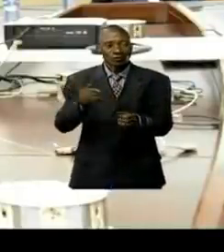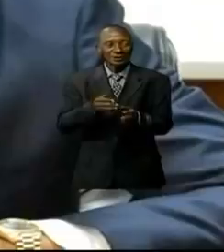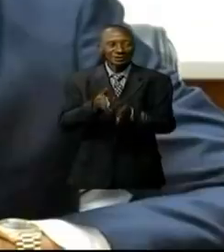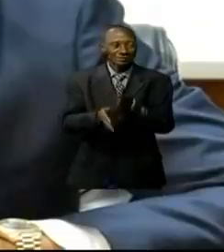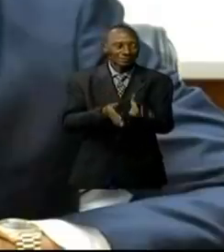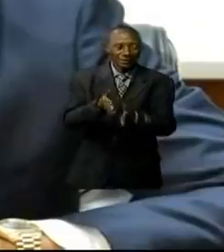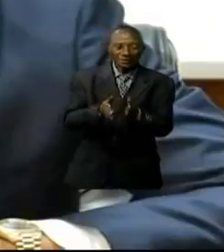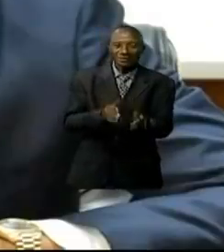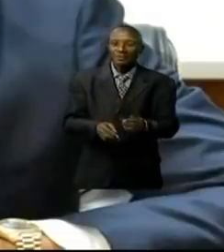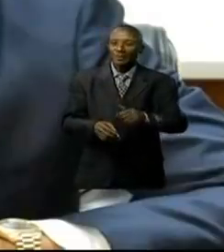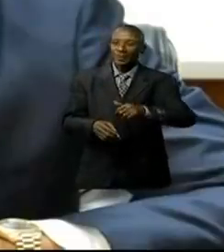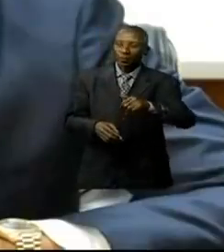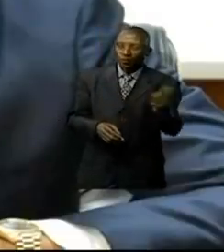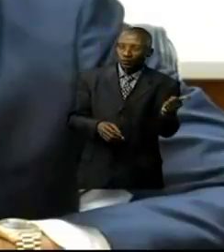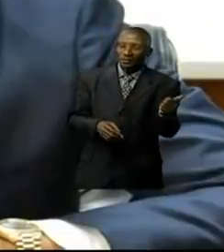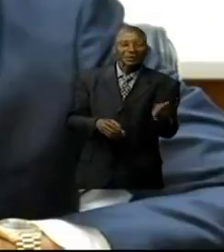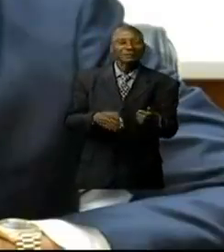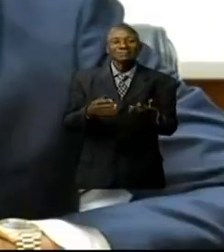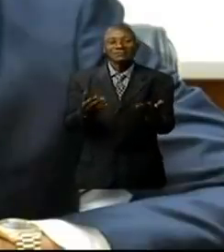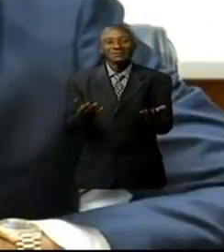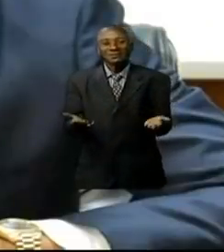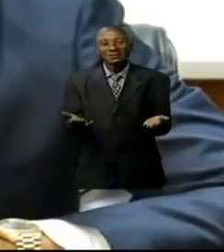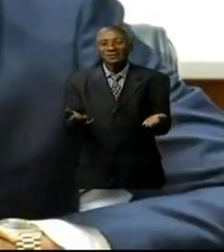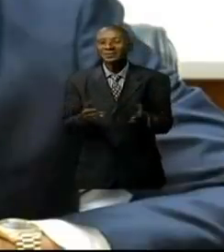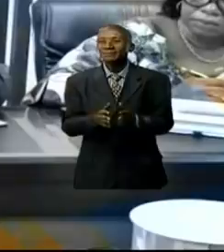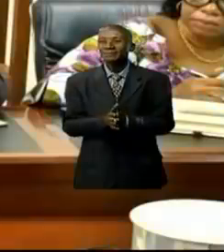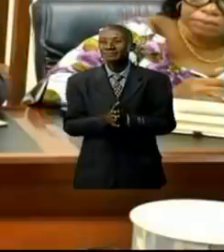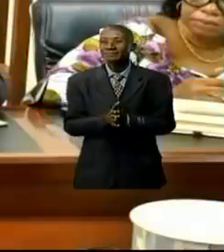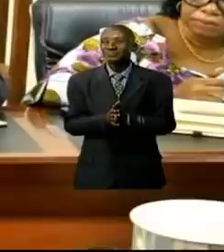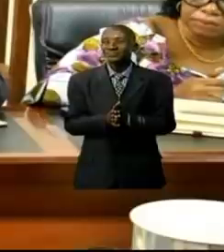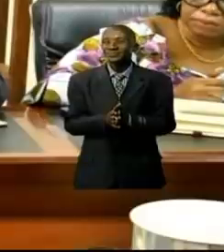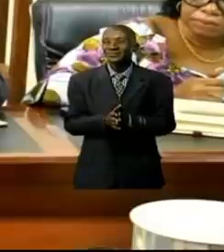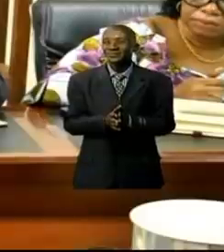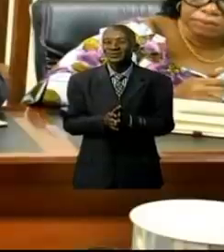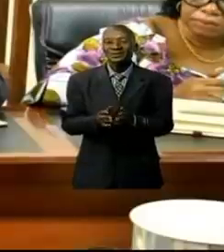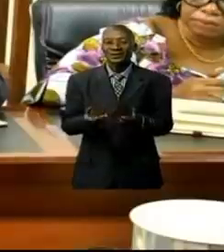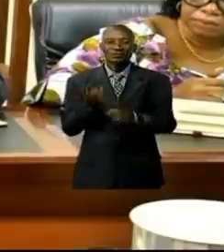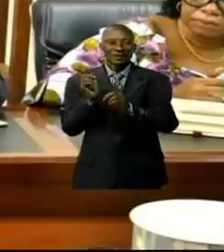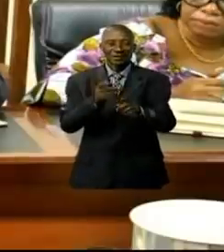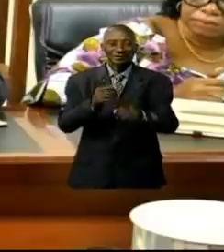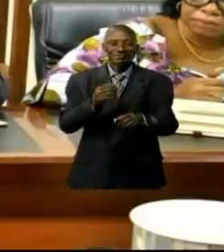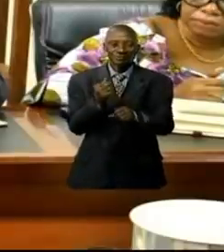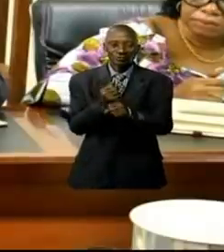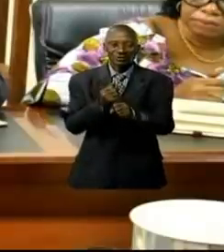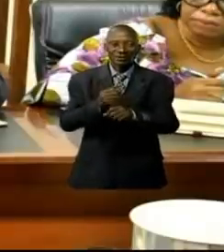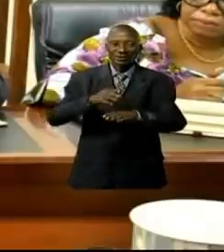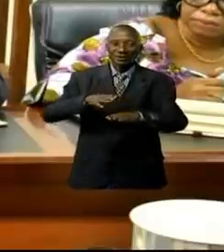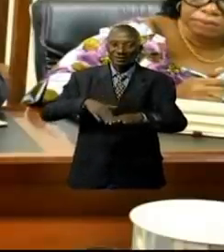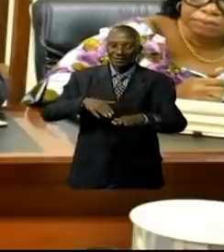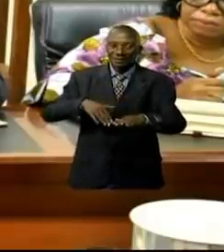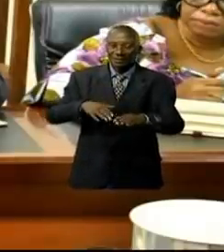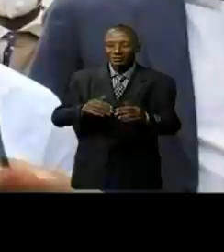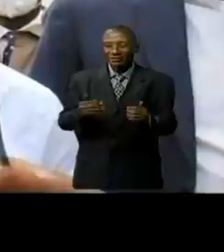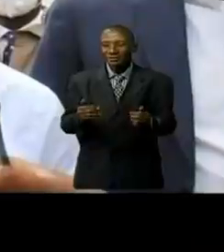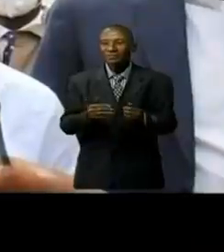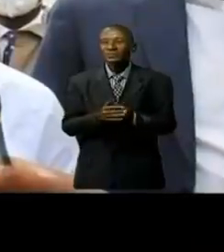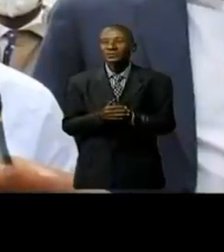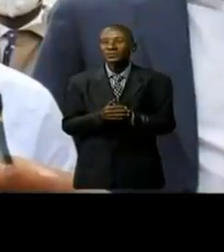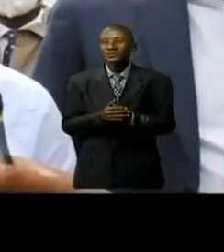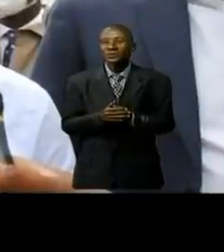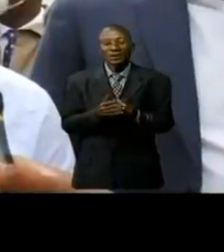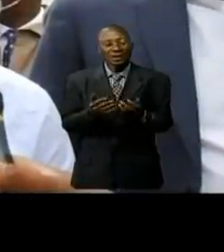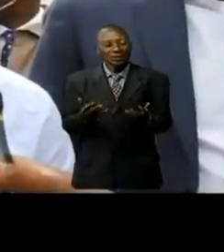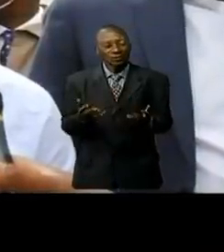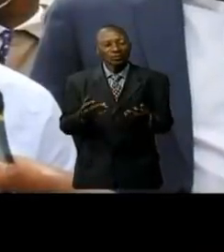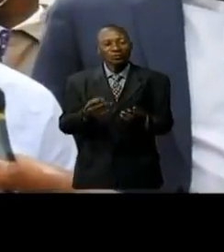Engen, Kobil, Sona Hydroc et Total pour comprendre le fait. SEP Congo qui rassure la logistique et stockage confirme